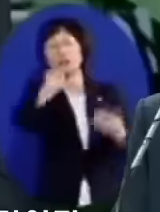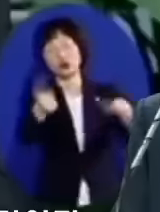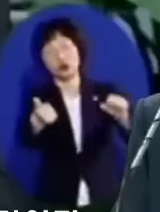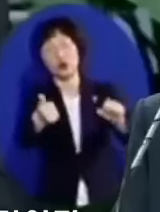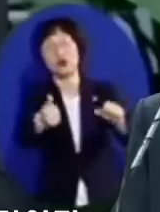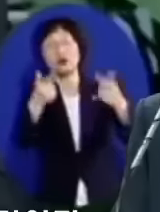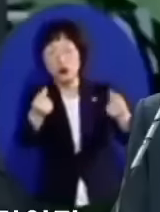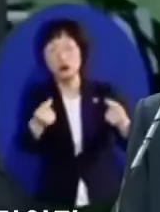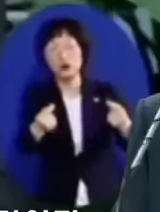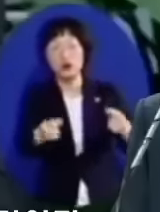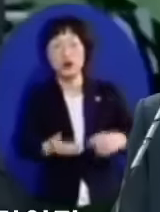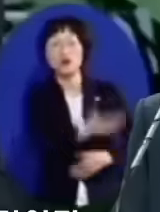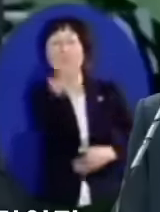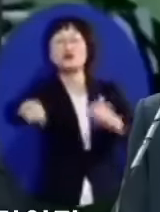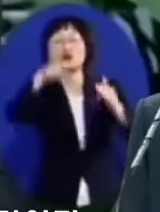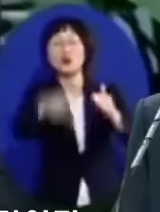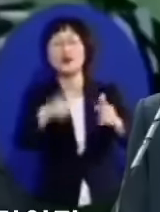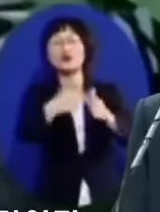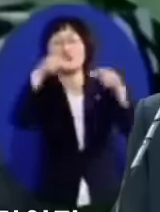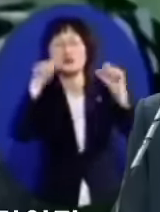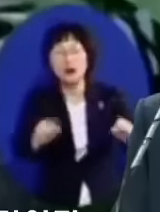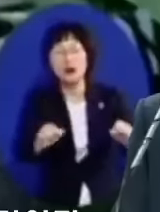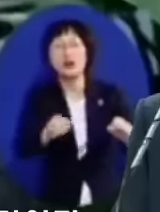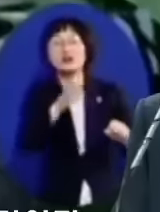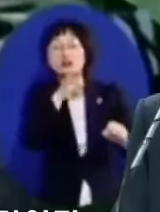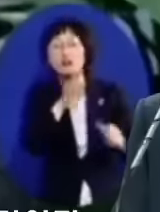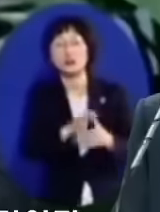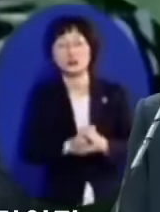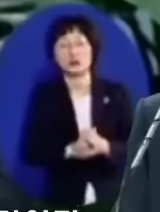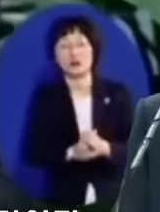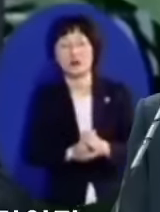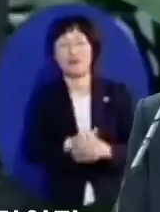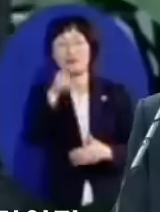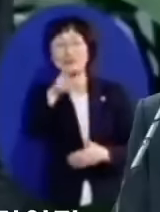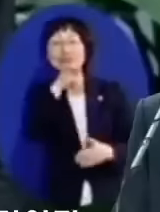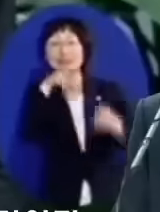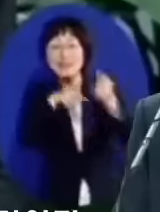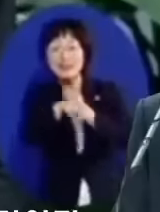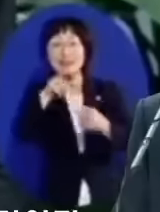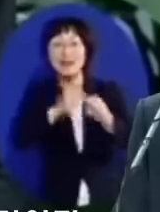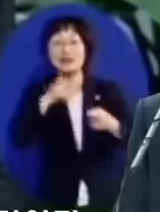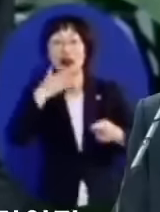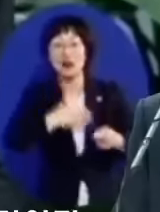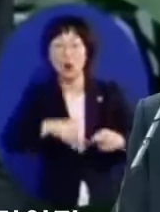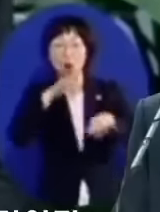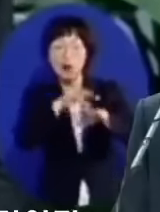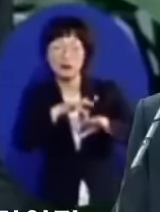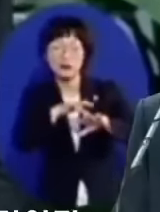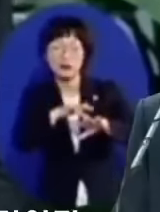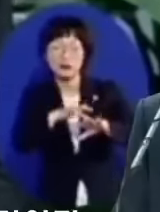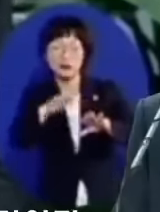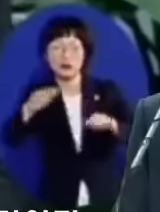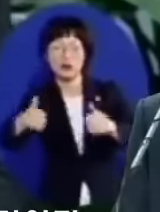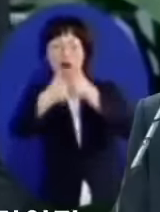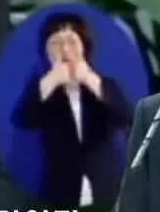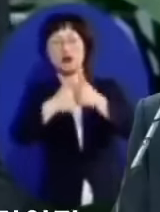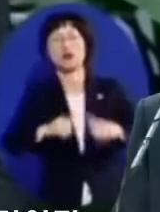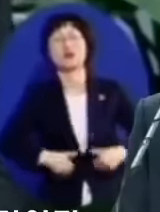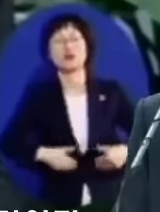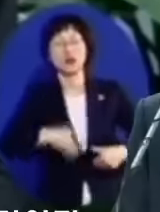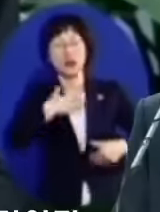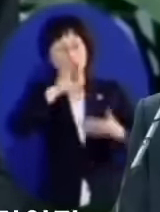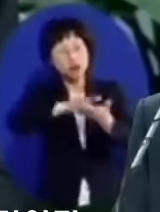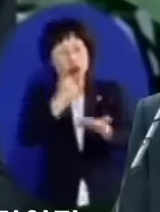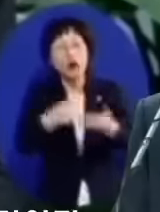그리고 여러분 속에 예수님이 살아있는 것이 사실입니다. 이 진리를 알고 마귀에게 대항해야 되는 것입니다. 나는 그리스도와